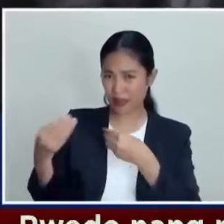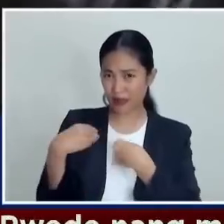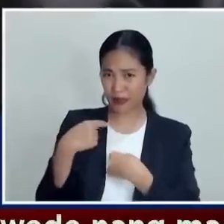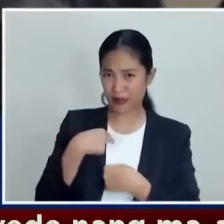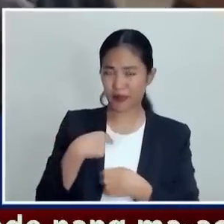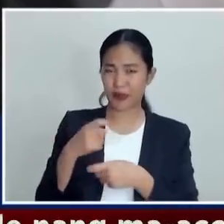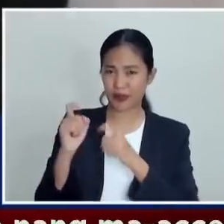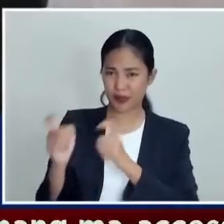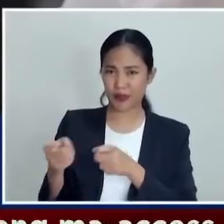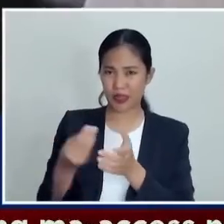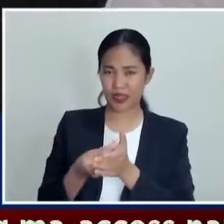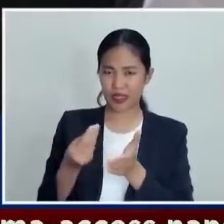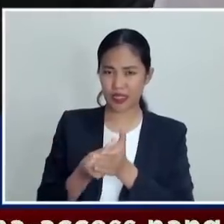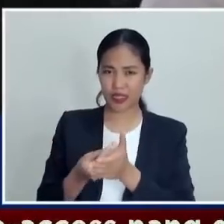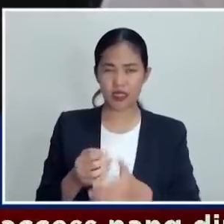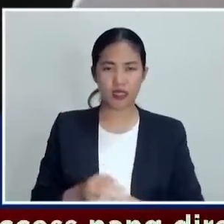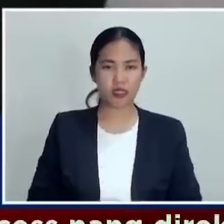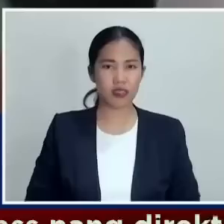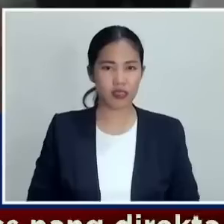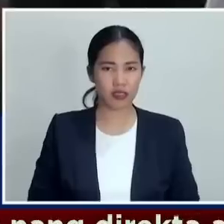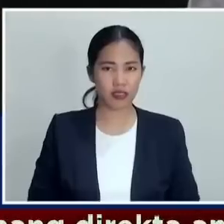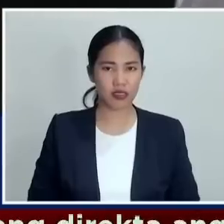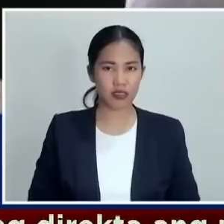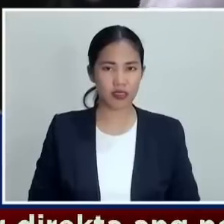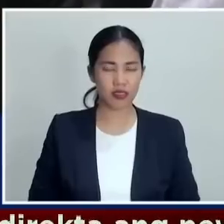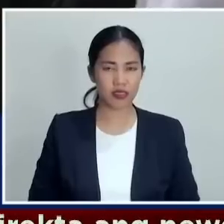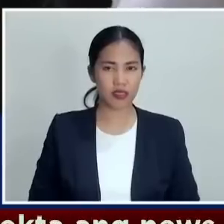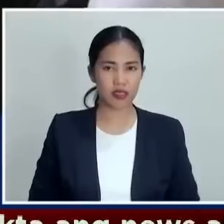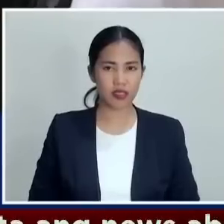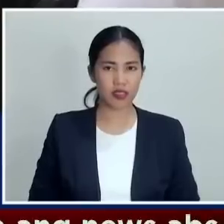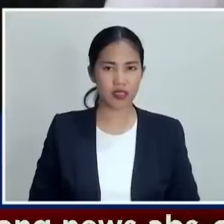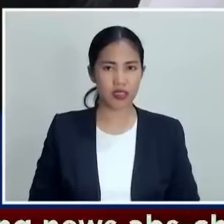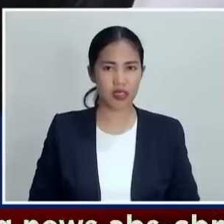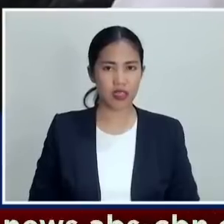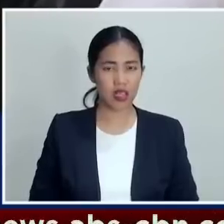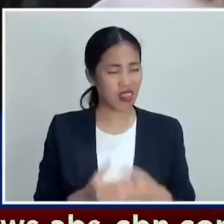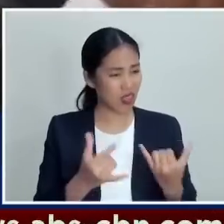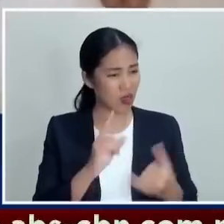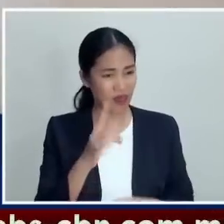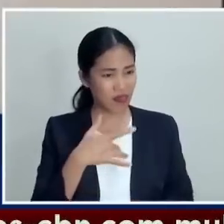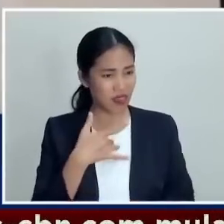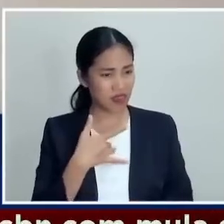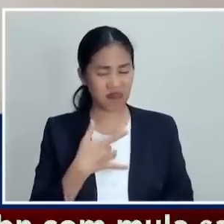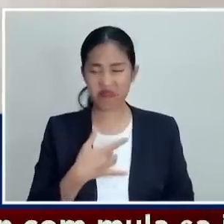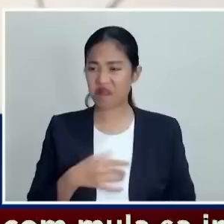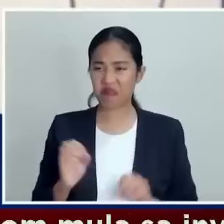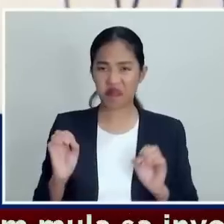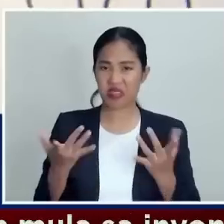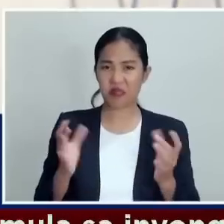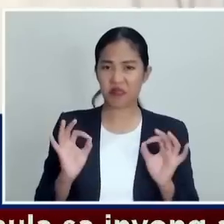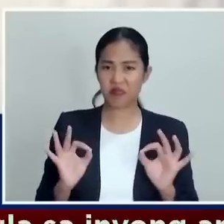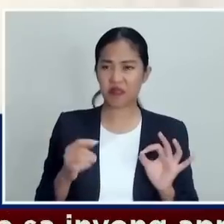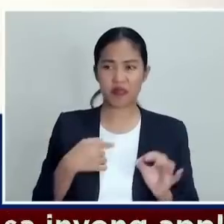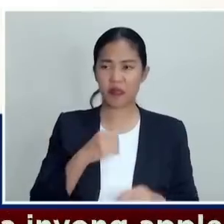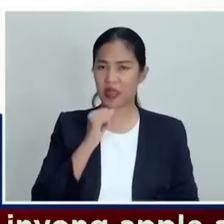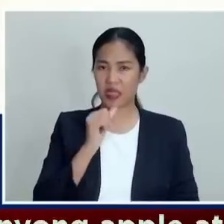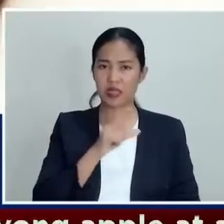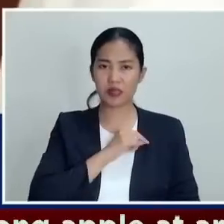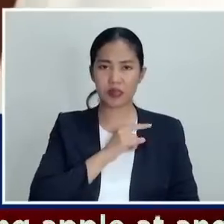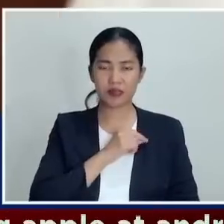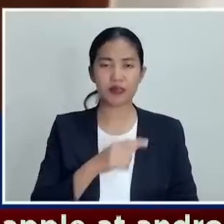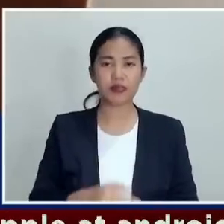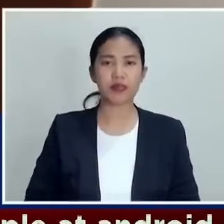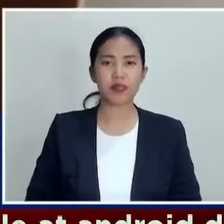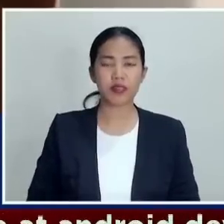mismo, Luso Tan. Anong pakiramdam niyo ngayon, sir? Wala, okay lang. I'm not guilty. Ayon naman sa